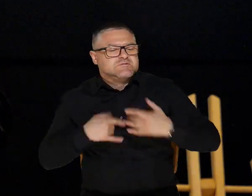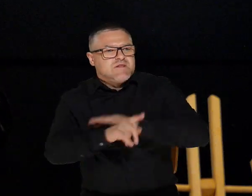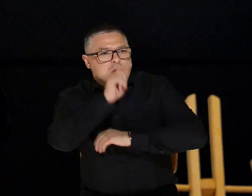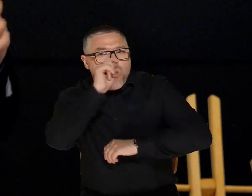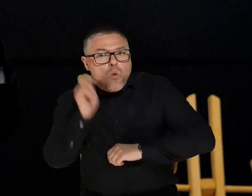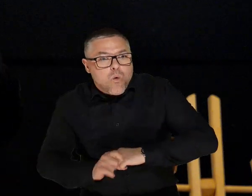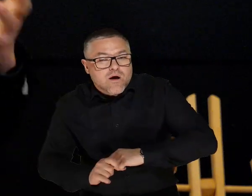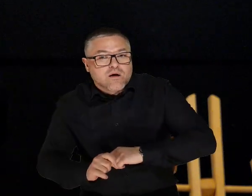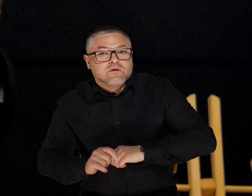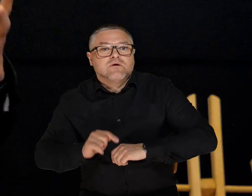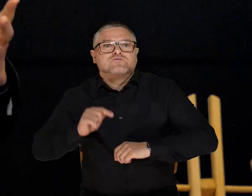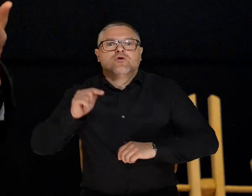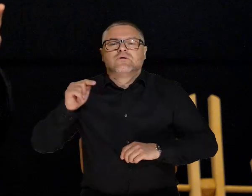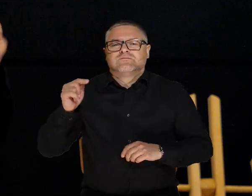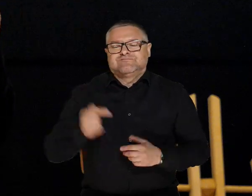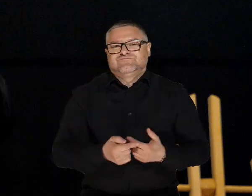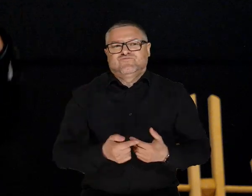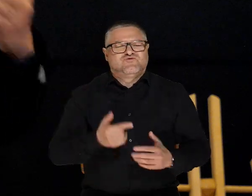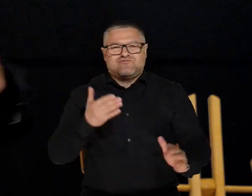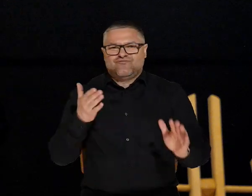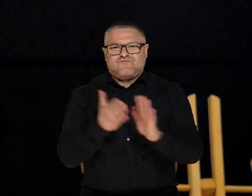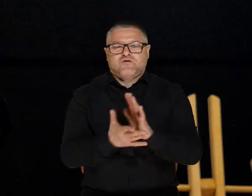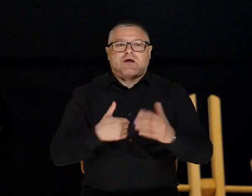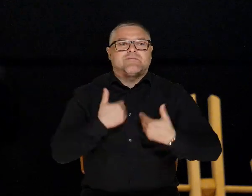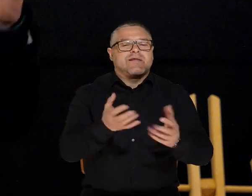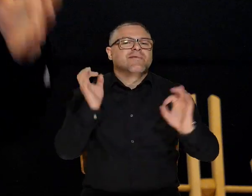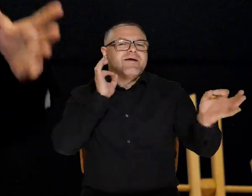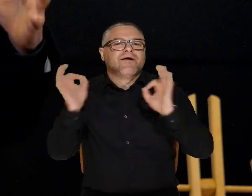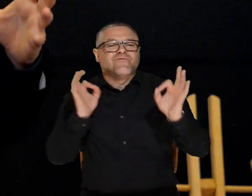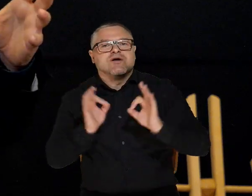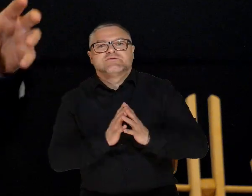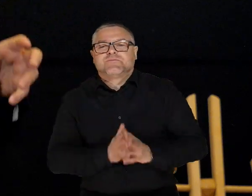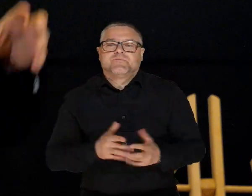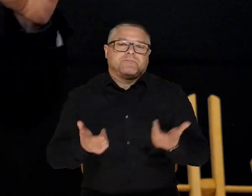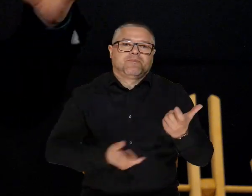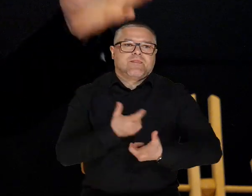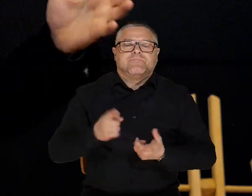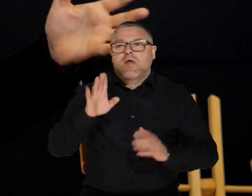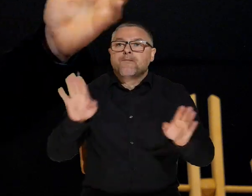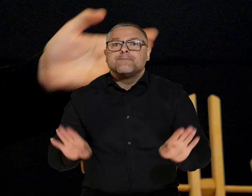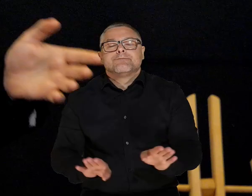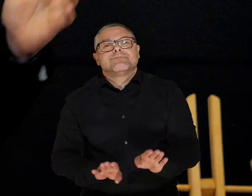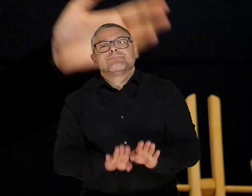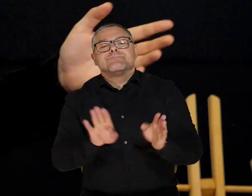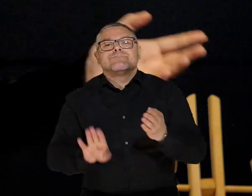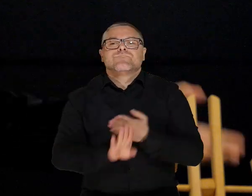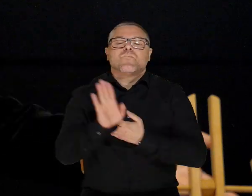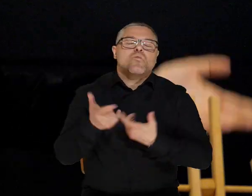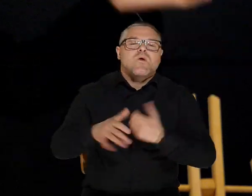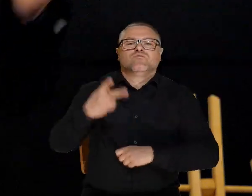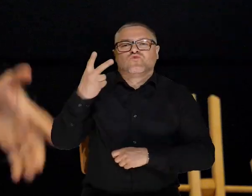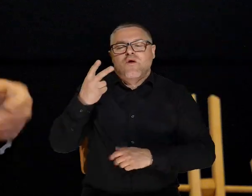to w takich nawet bardzo prostych eksperymentach, jak podawaliśmy informacje o tym, że na przykład jakieś muzeum II wojny światowej w